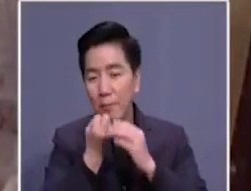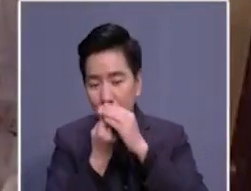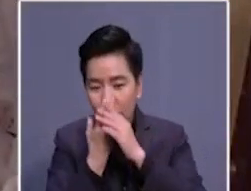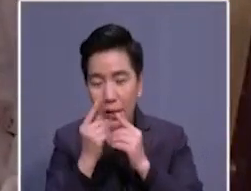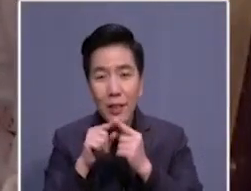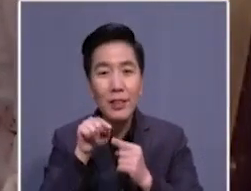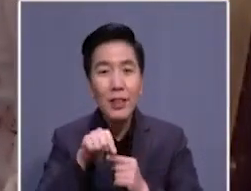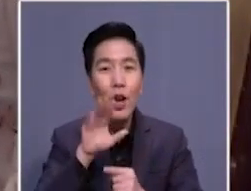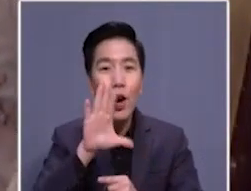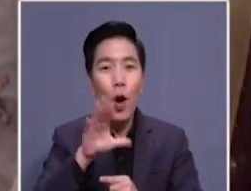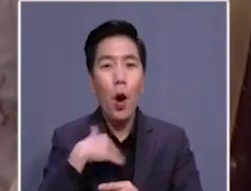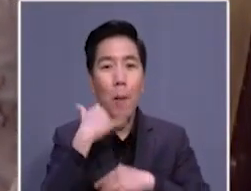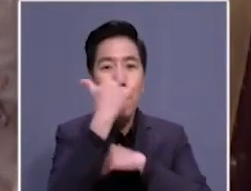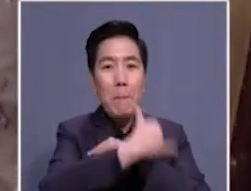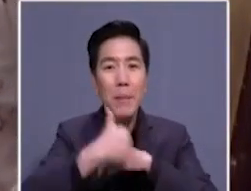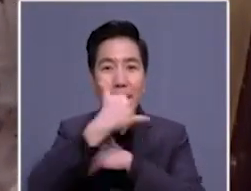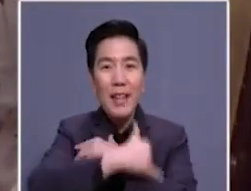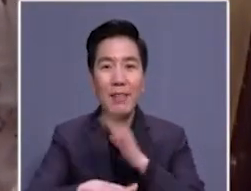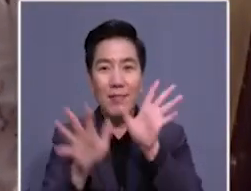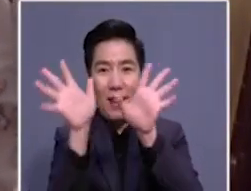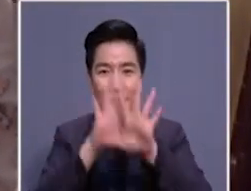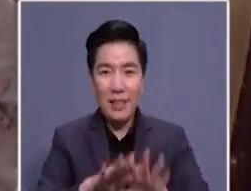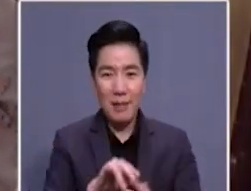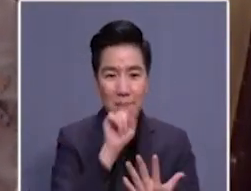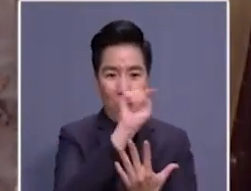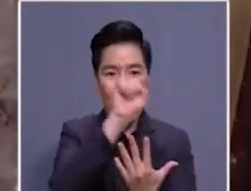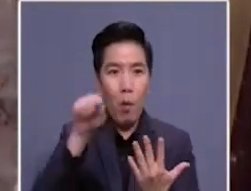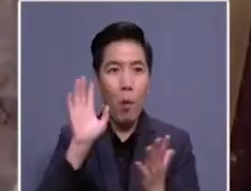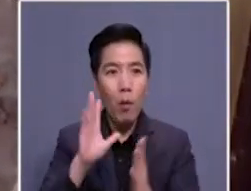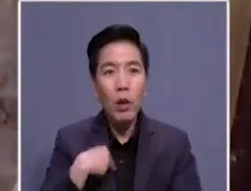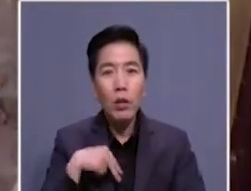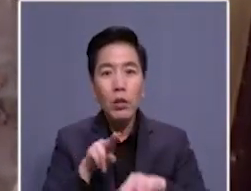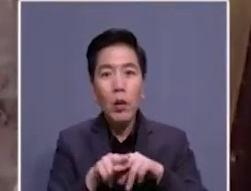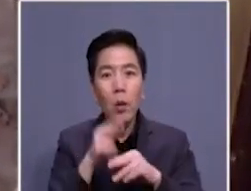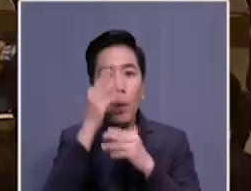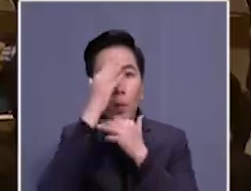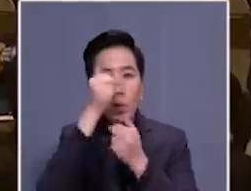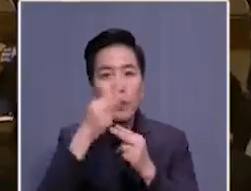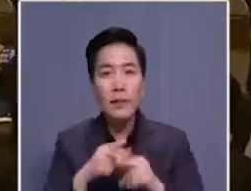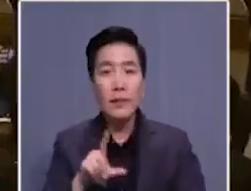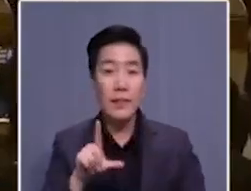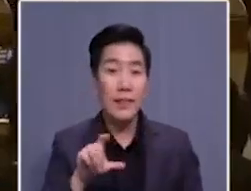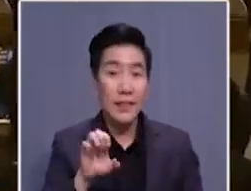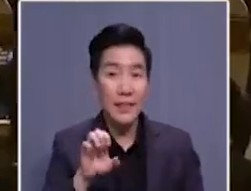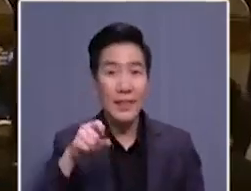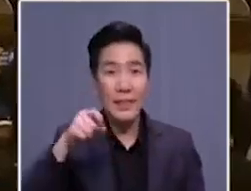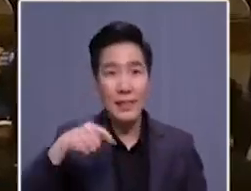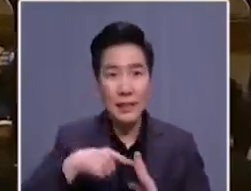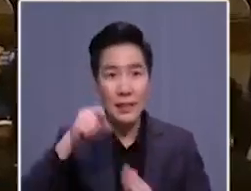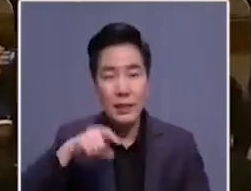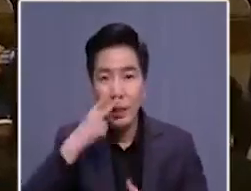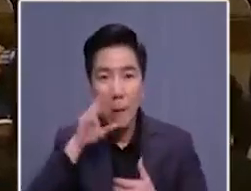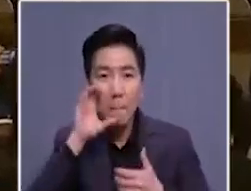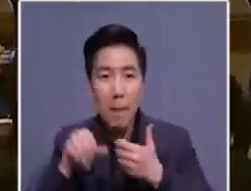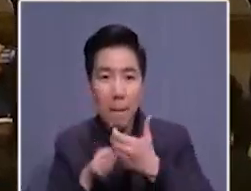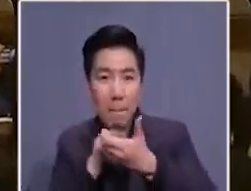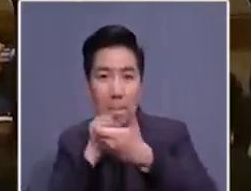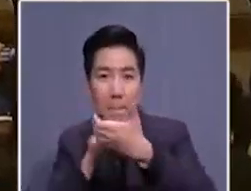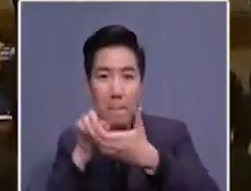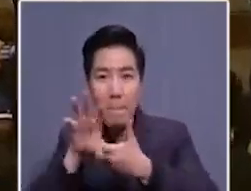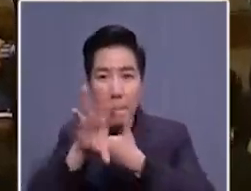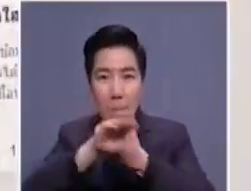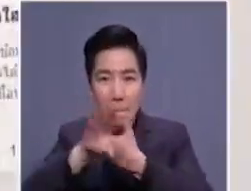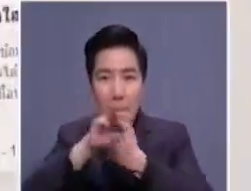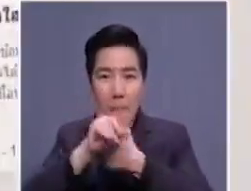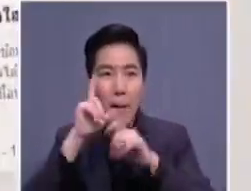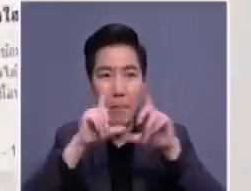ที่สื่อถึงดอกไม้ประจำแต่ละชาติอาเซียนที่ผู้นำหลายประเทศสนใจอย่างนายกรัฐมนตรีลีเซียนลุงที่ถึงกับยกโทรศัพท์ขึ้นมาบันทึกภาพ